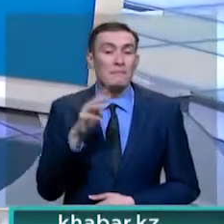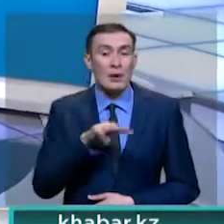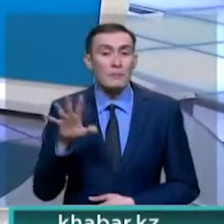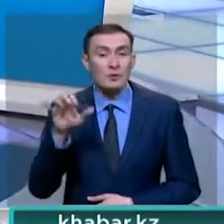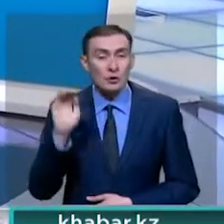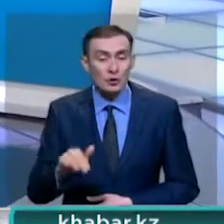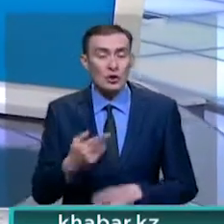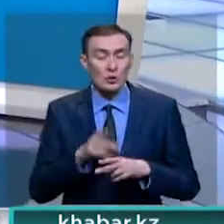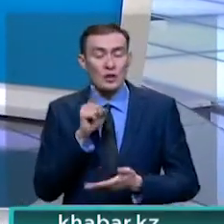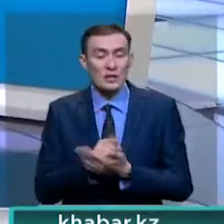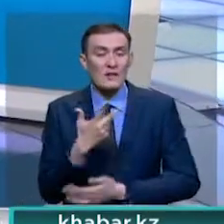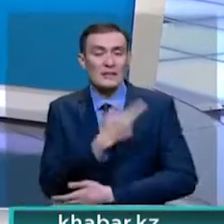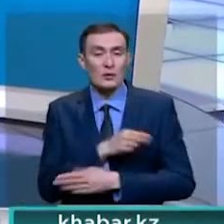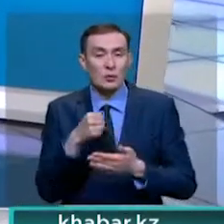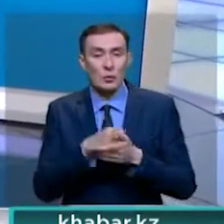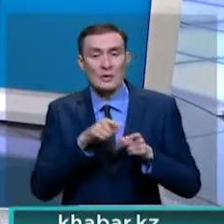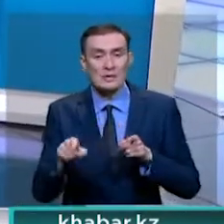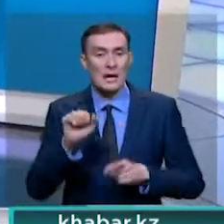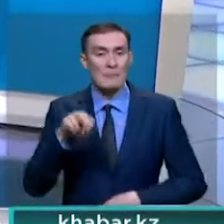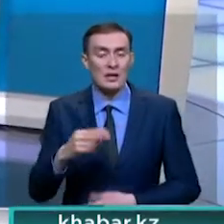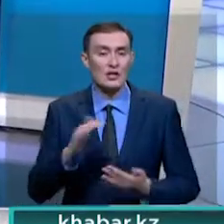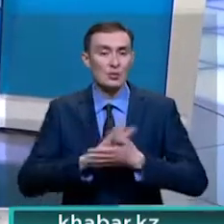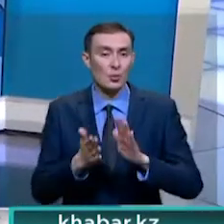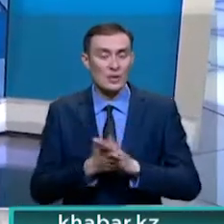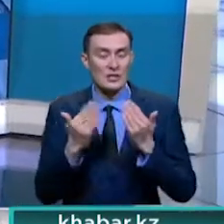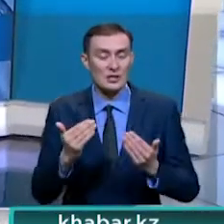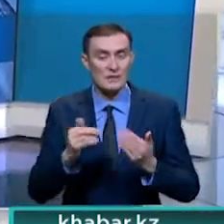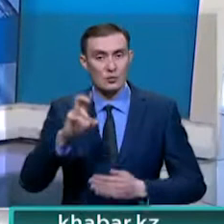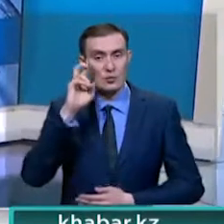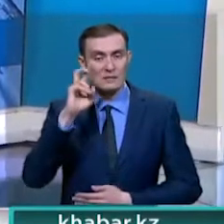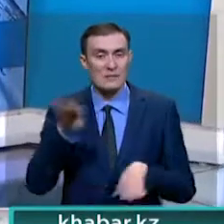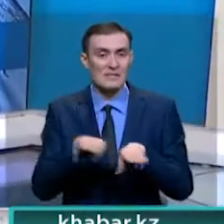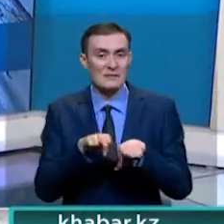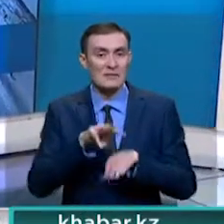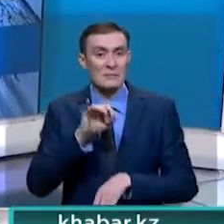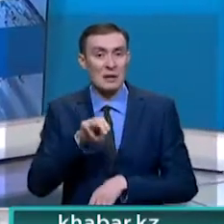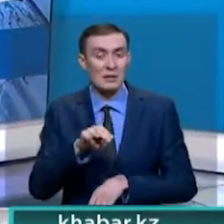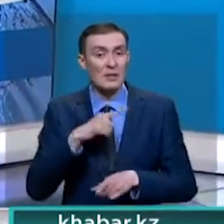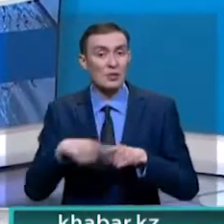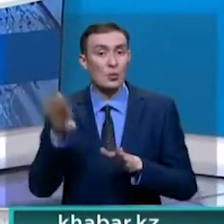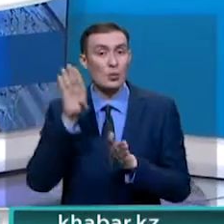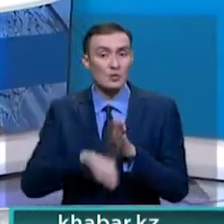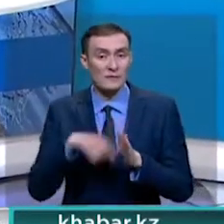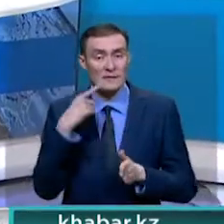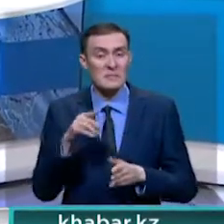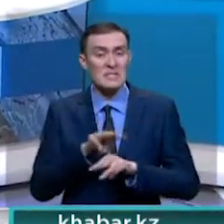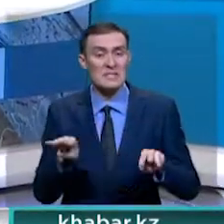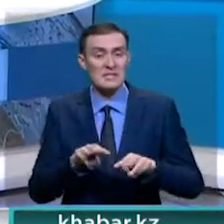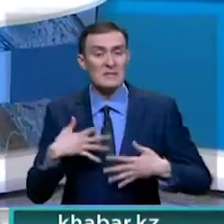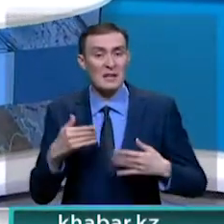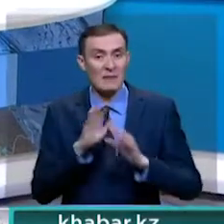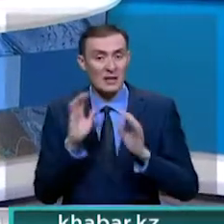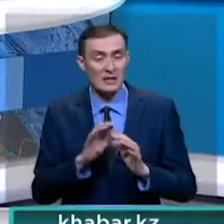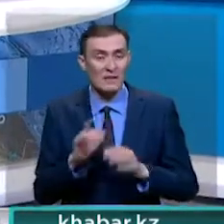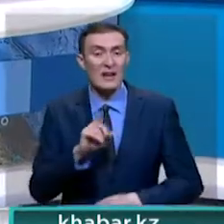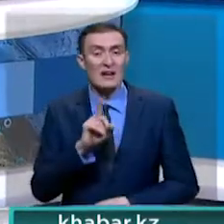должны вакцинировать до конца апреля. Тем временем эпидситуация в стране по сравнению с мартом резко ухудшилась, отметили в Минздраве. В